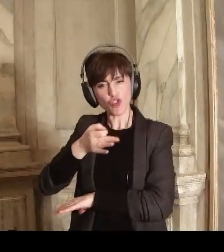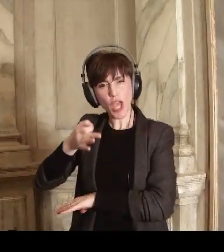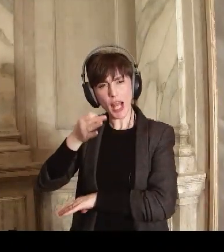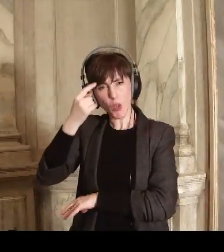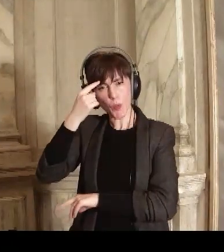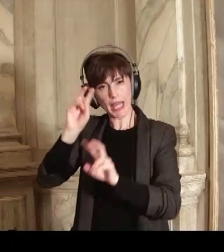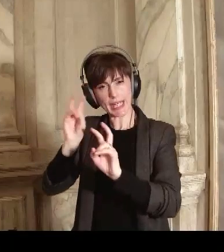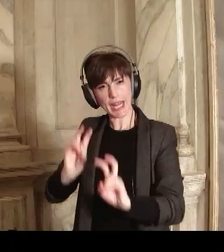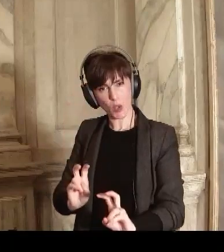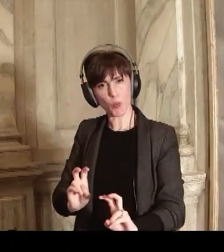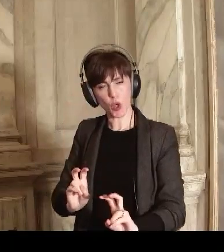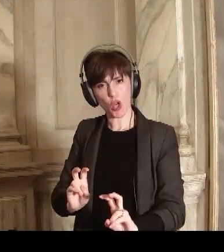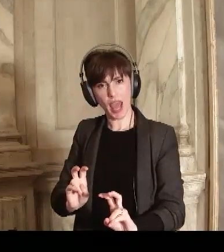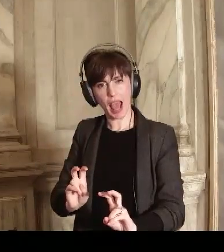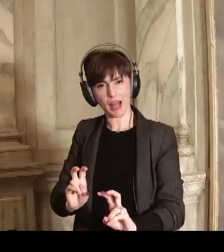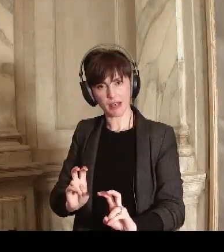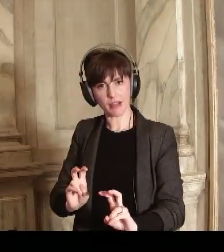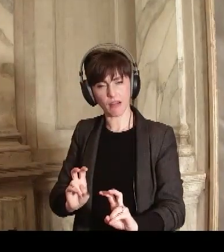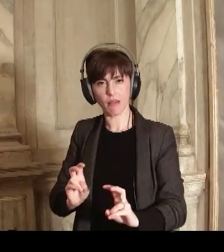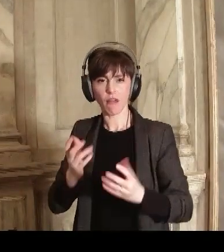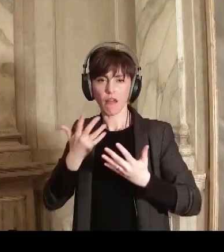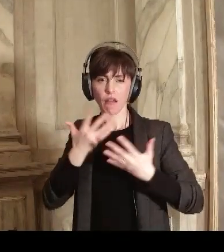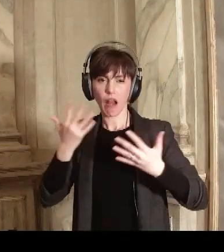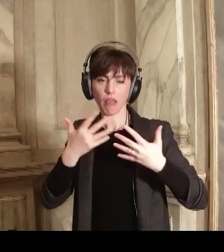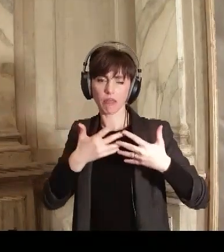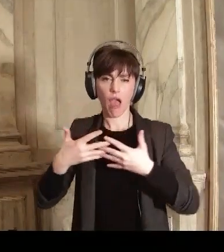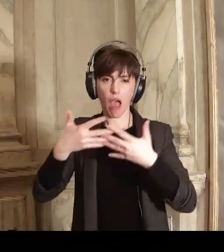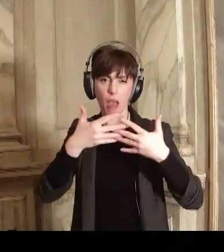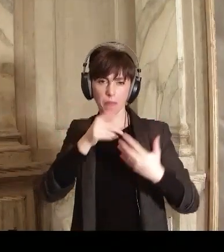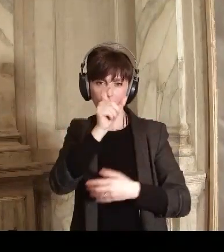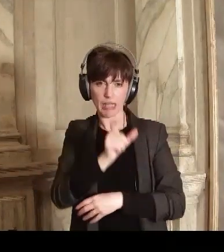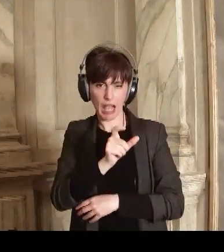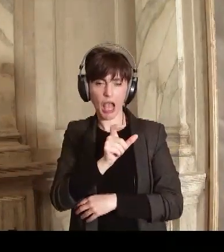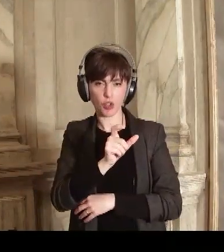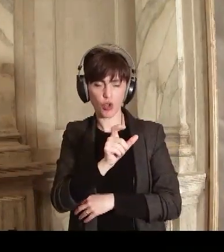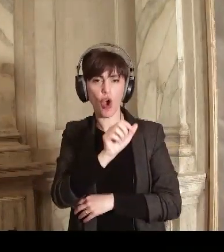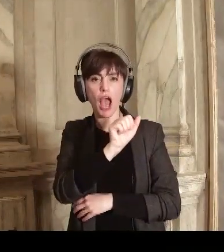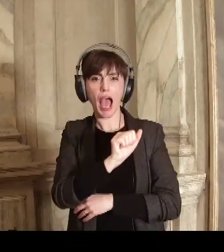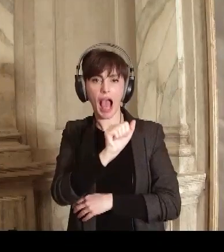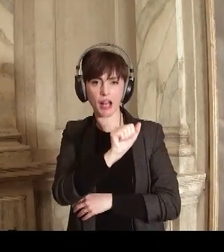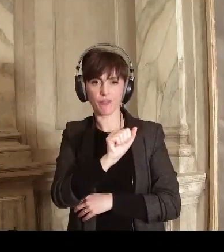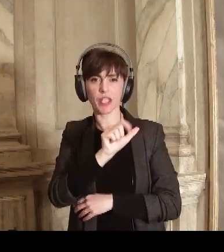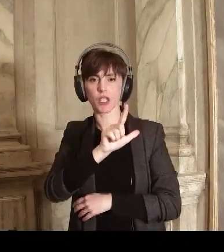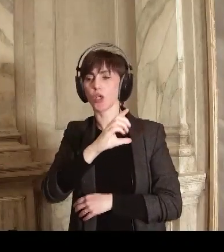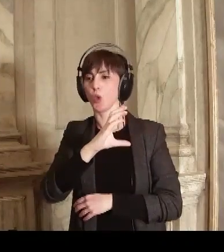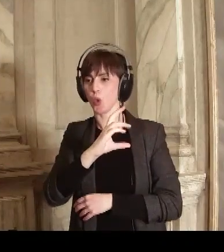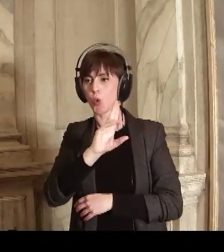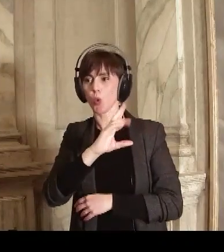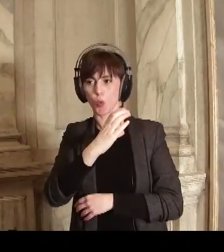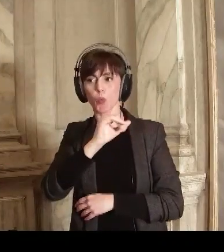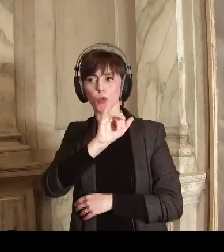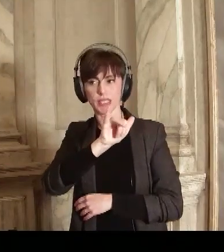neuronali lasciate in eredità dal grande compositore americano Alvin Lucier. E questa composizione è basata su